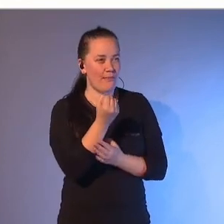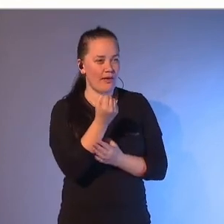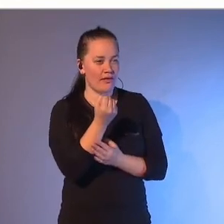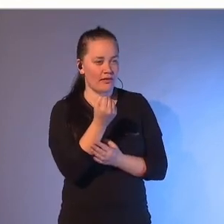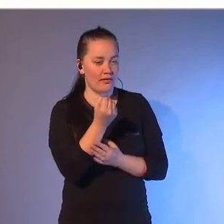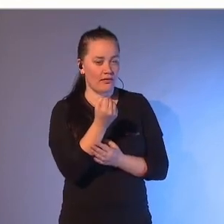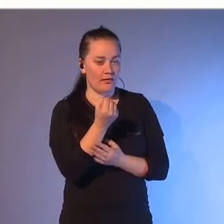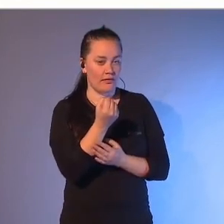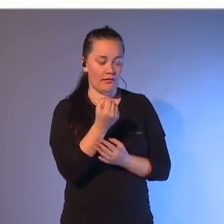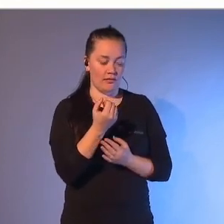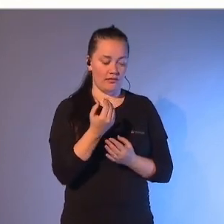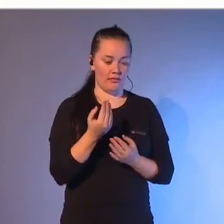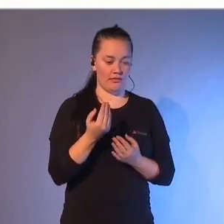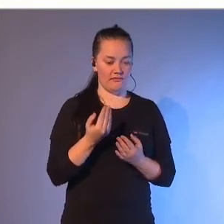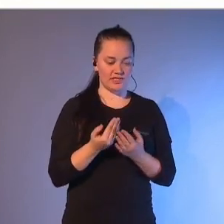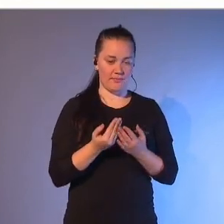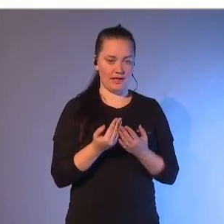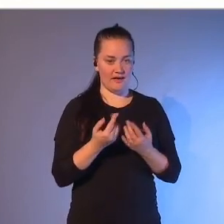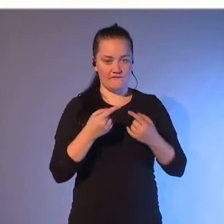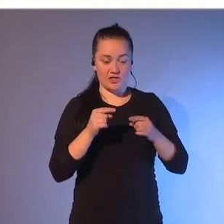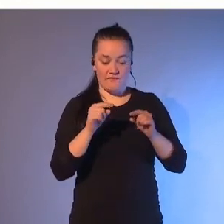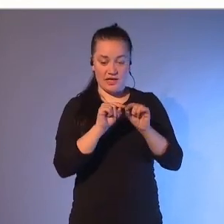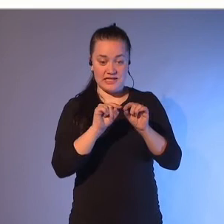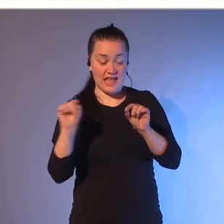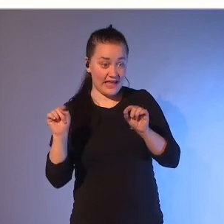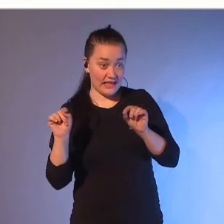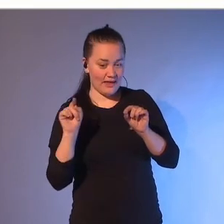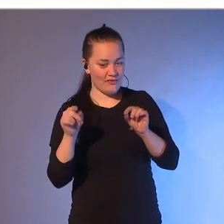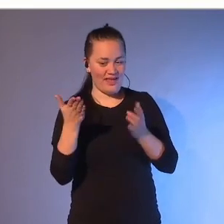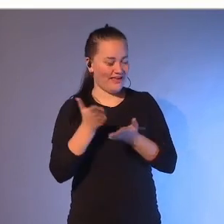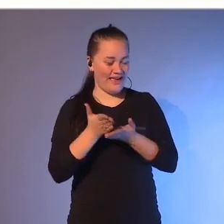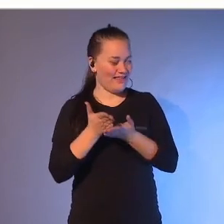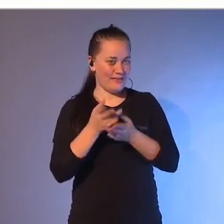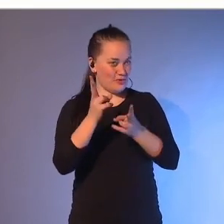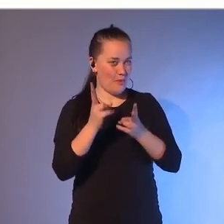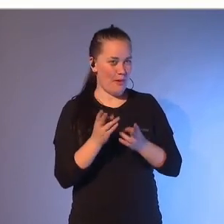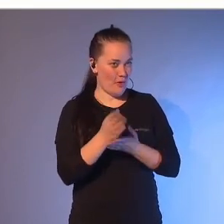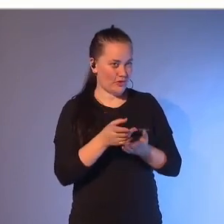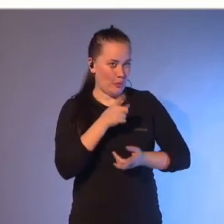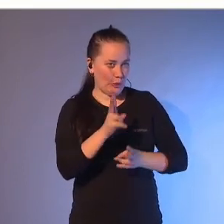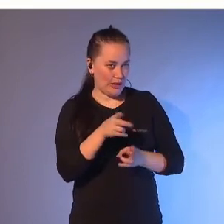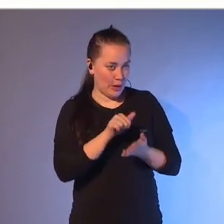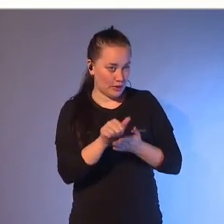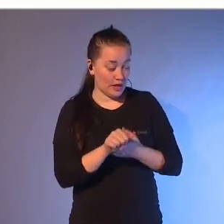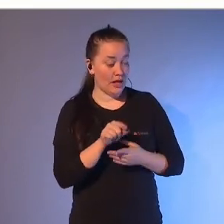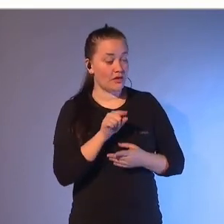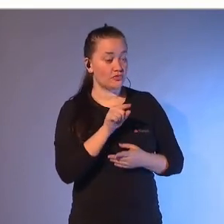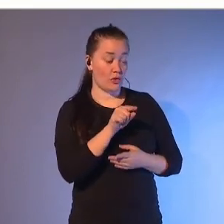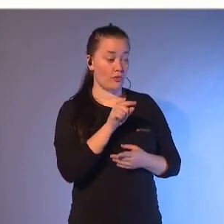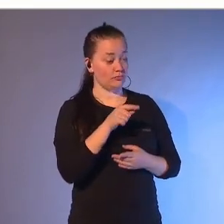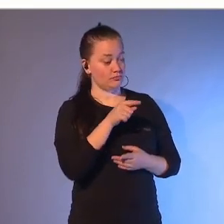forskjell fra en strek som ikke da korrekt på samme måten. Så det var det hun fikk ut av